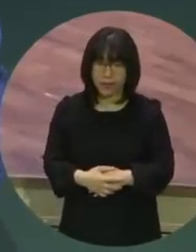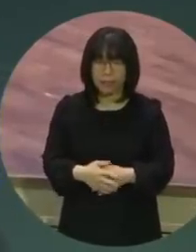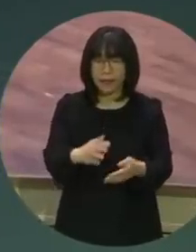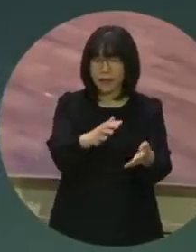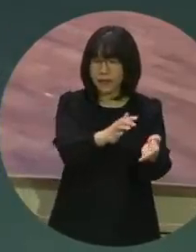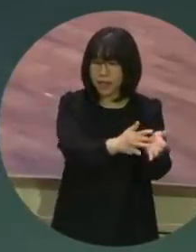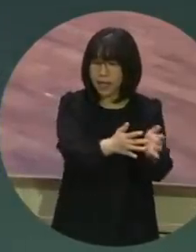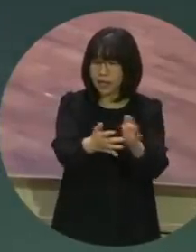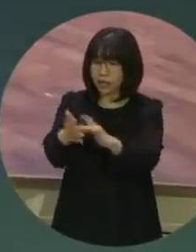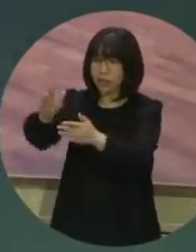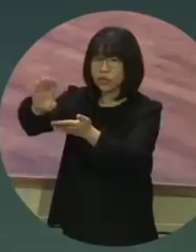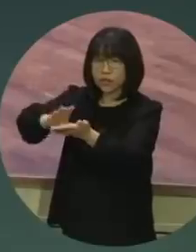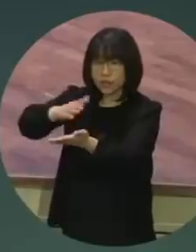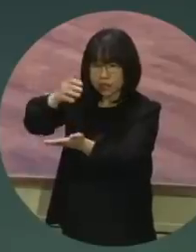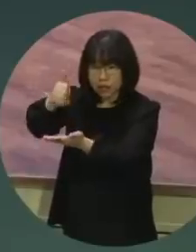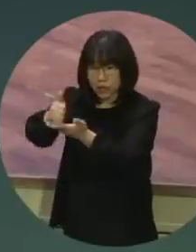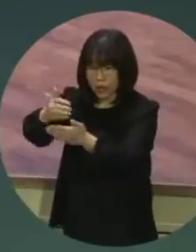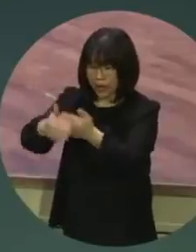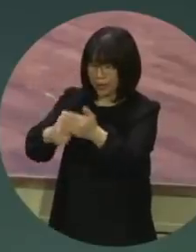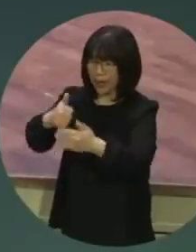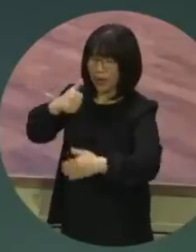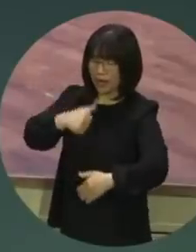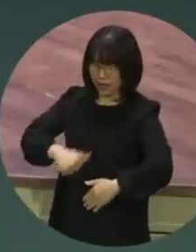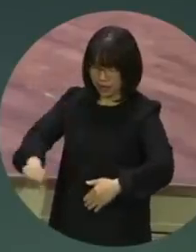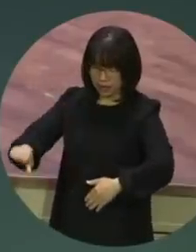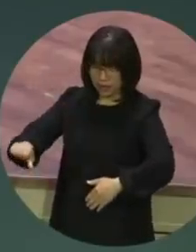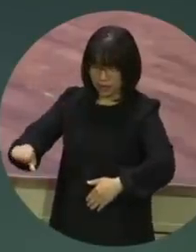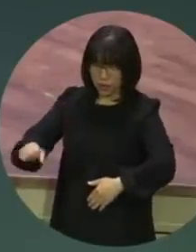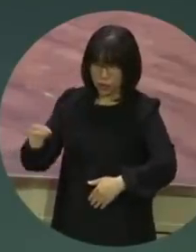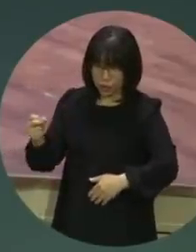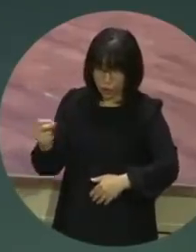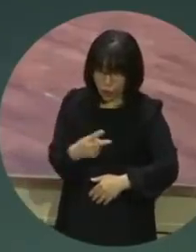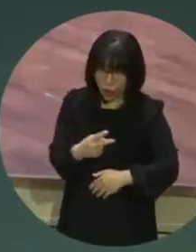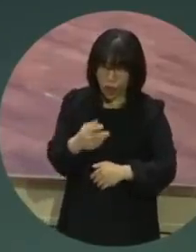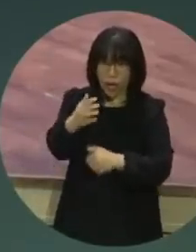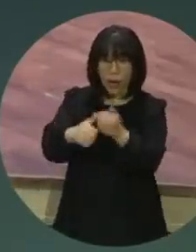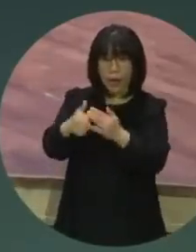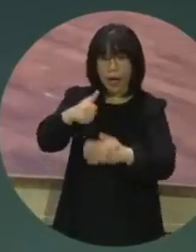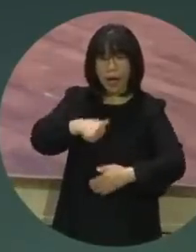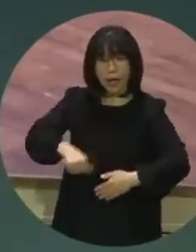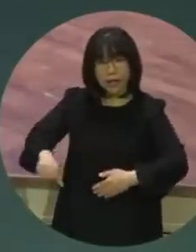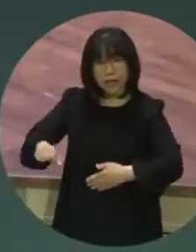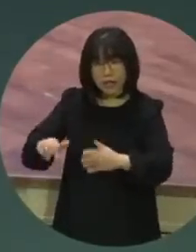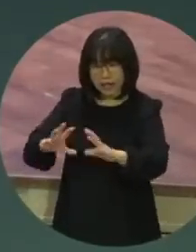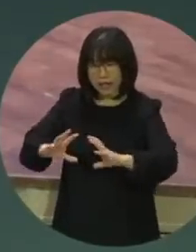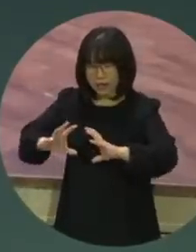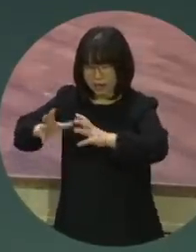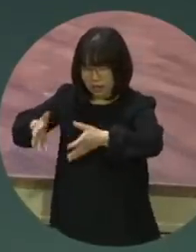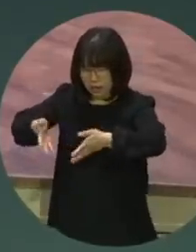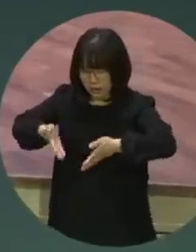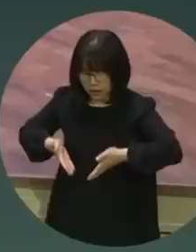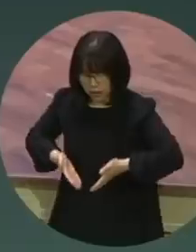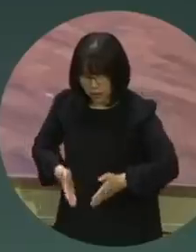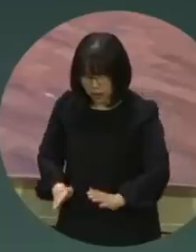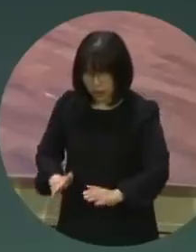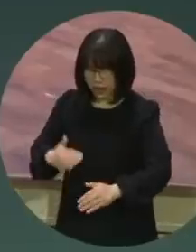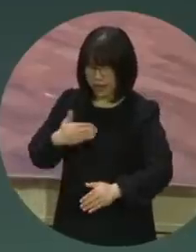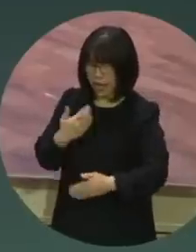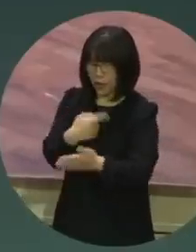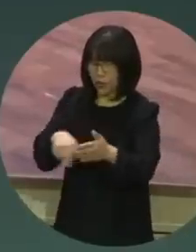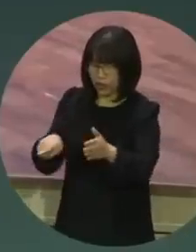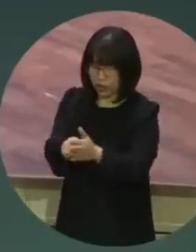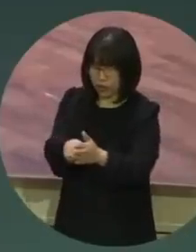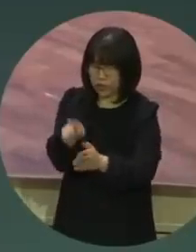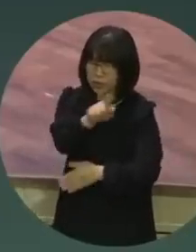예수 그리스도가 하나님의 아들이시고 하나님 아들이 이 땅에 와서 나를 위해서 십자가에서 구원해 주셨다